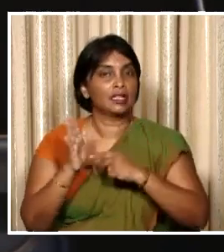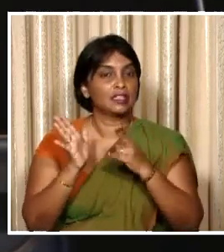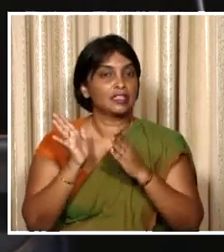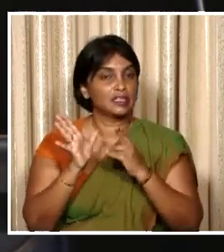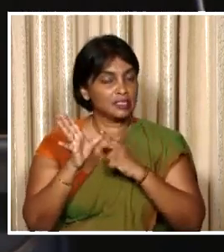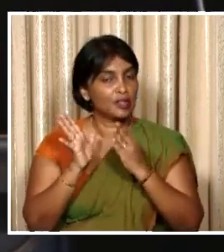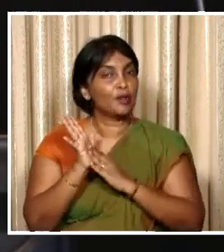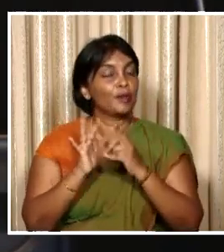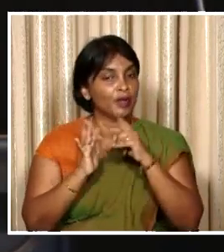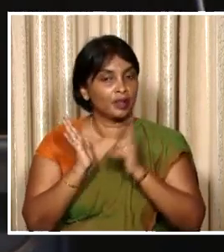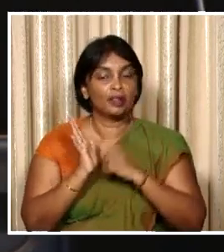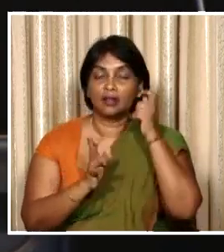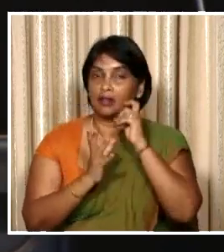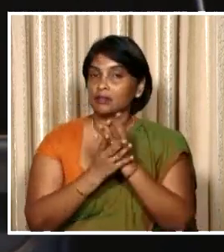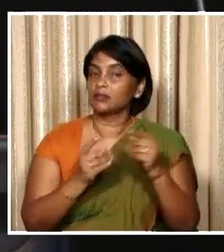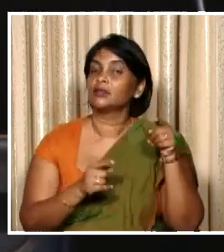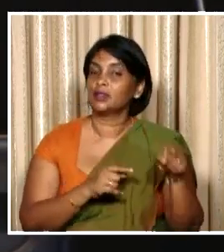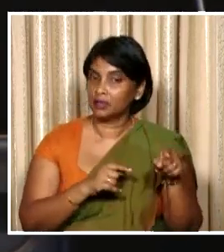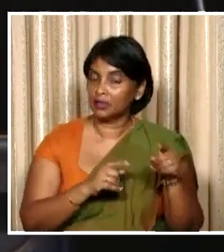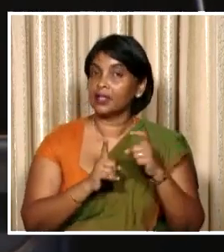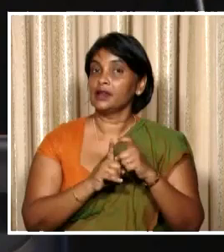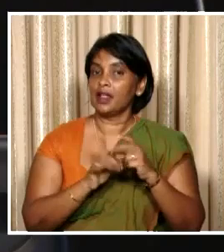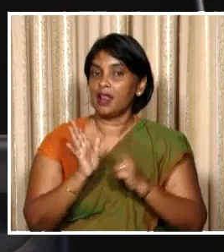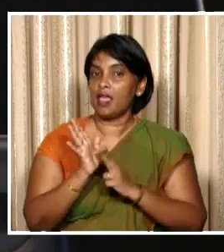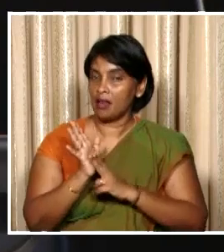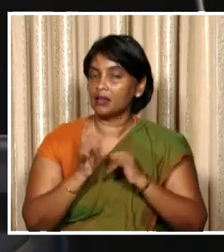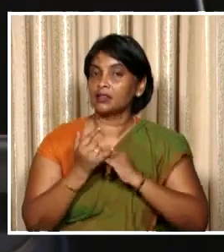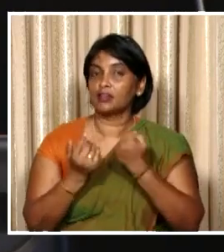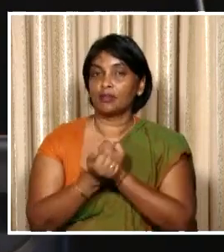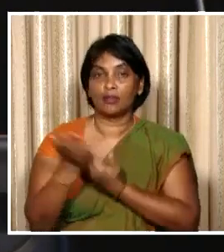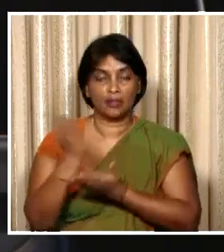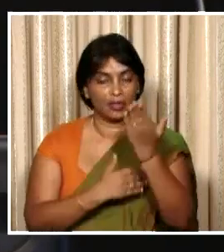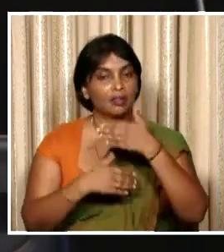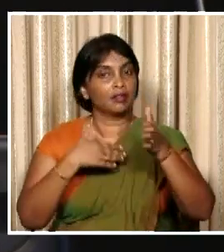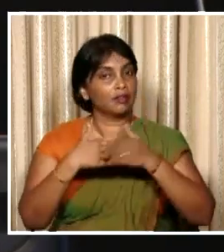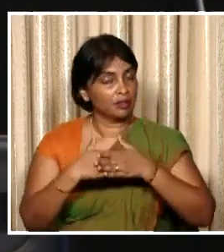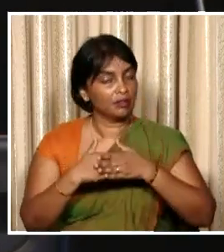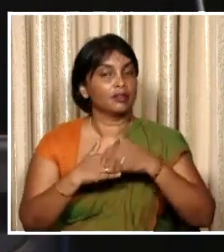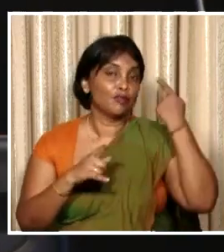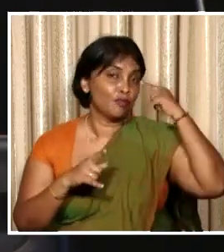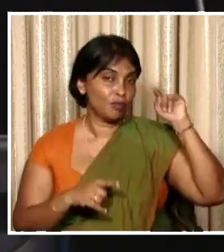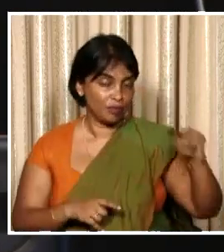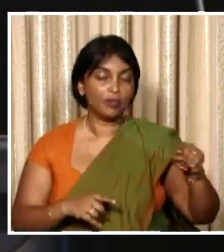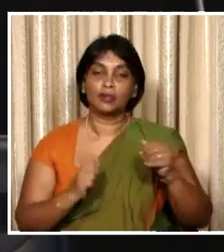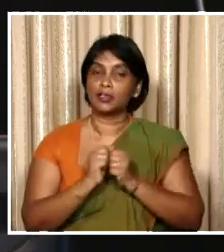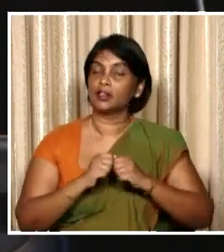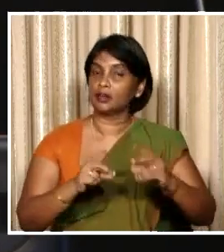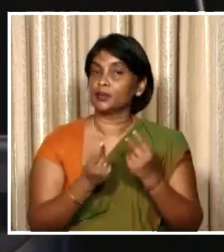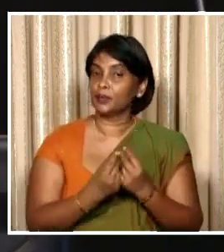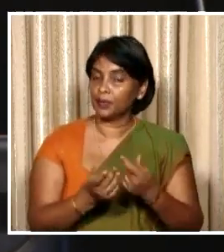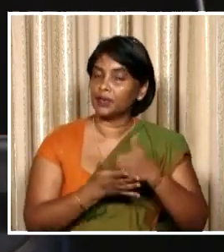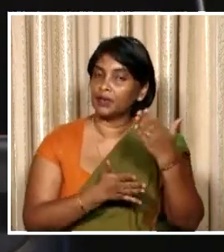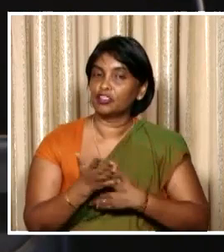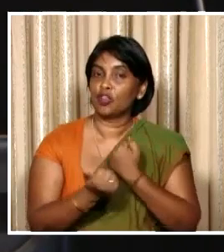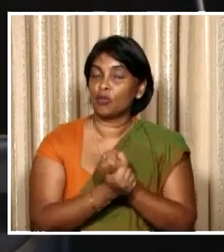පාදක කරගෙන ත්‍රස්ත විමස්සර කොට්ටාසේ අධ්‍යක්ෂක නාරසිල්ලා පොලිසියට යොමු කළ ලිපිය හා ඔහු සම්බන්ධයෙන් කඩිනමින් වාර්තාවක් දෙන